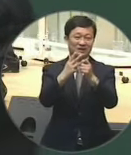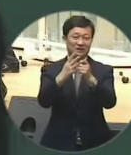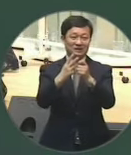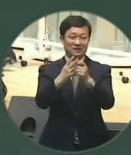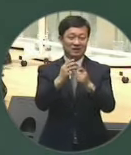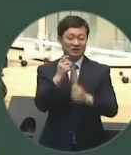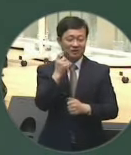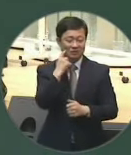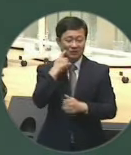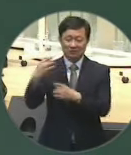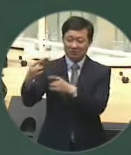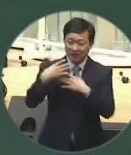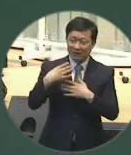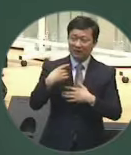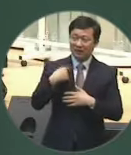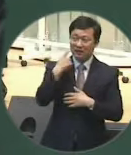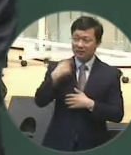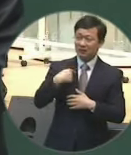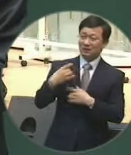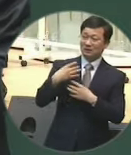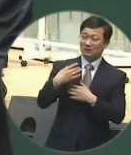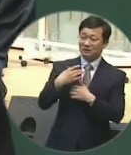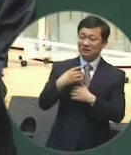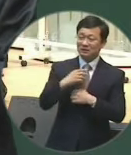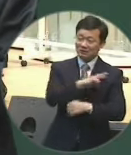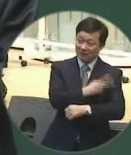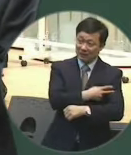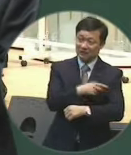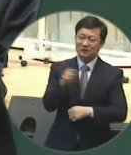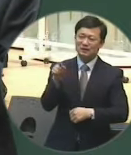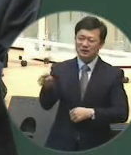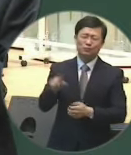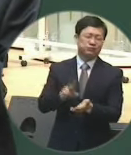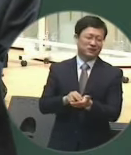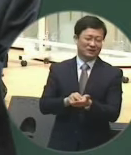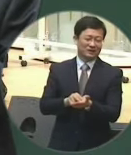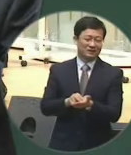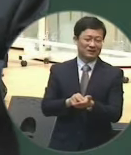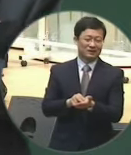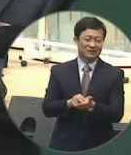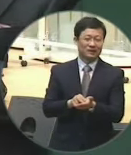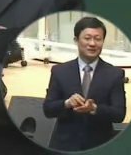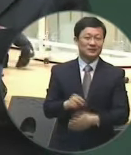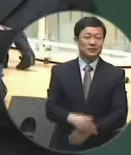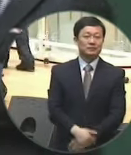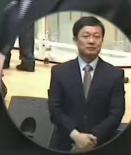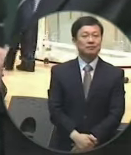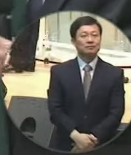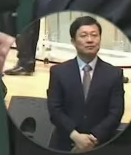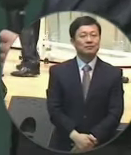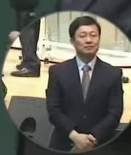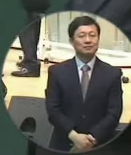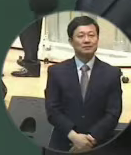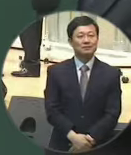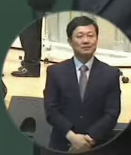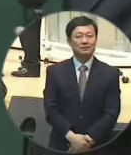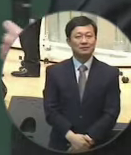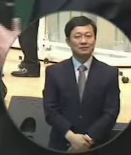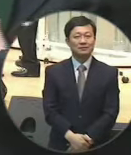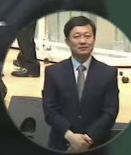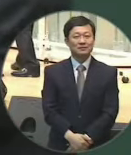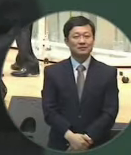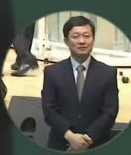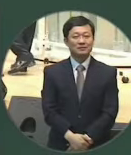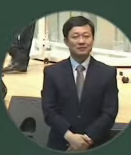계속 누명선 이단으로 말미암아 이루어져온 거예요. But if you look carefully, history has been moving, centered on the people who have